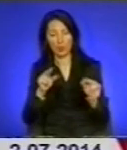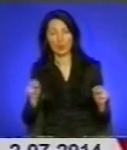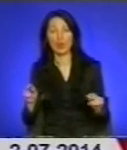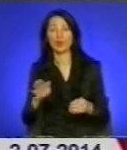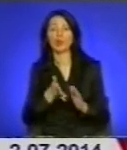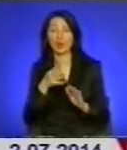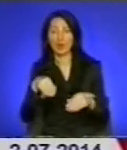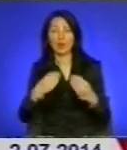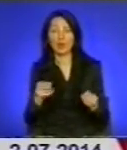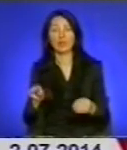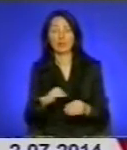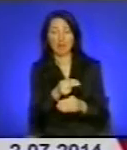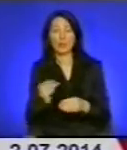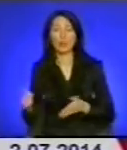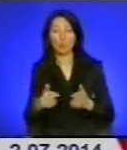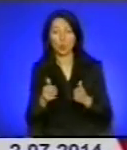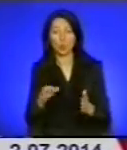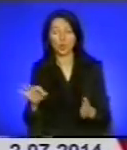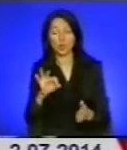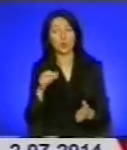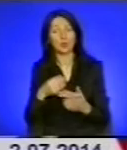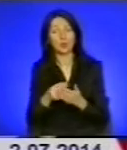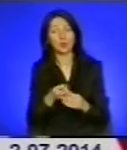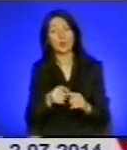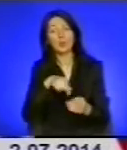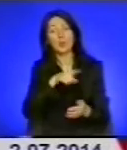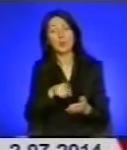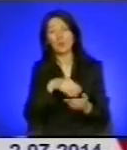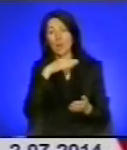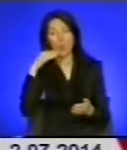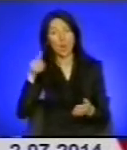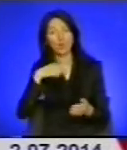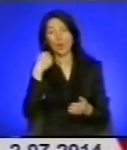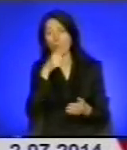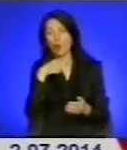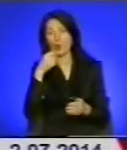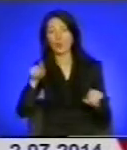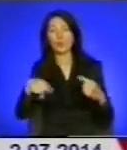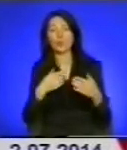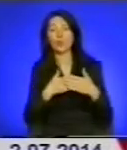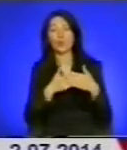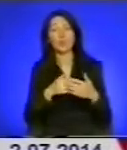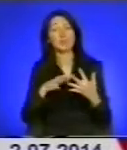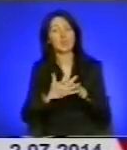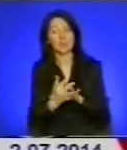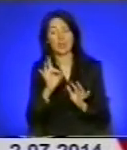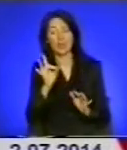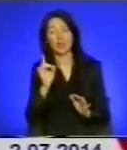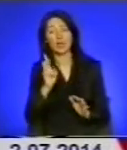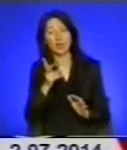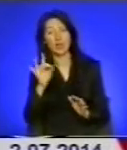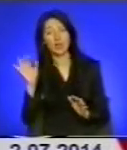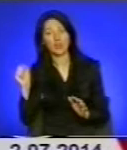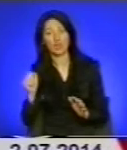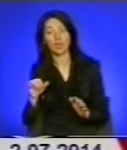з обласного бюджету це питання яке багато років власне піднімало і громадські сила кричить де знаходиться Ну і Зрештою в області